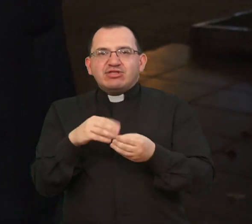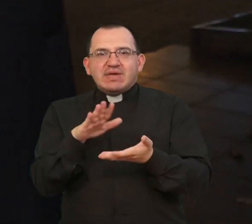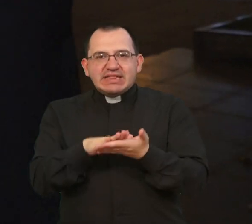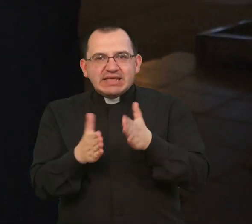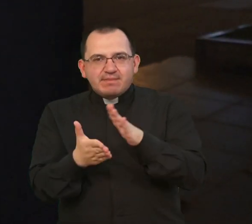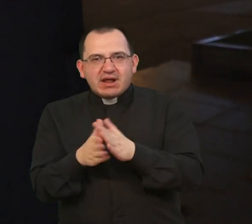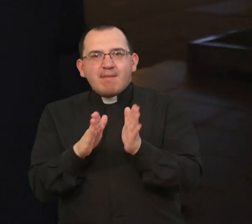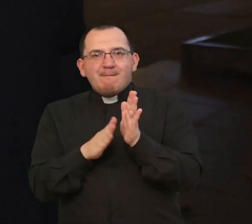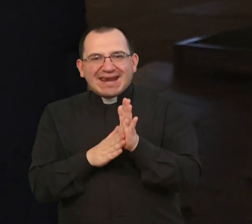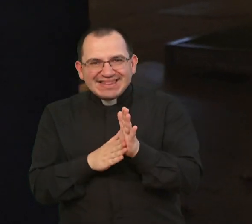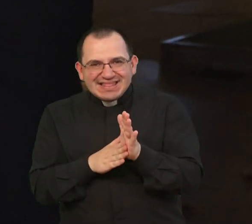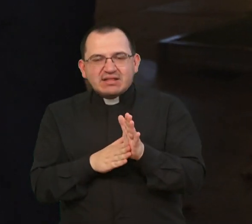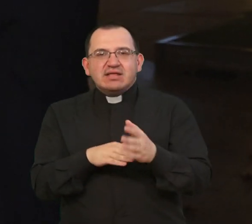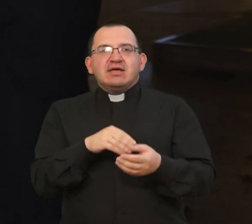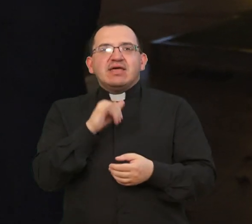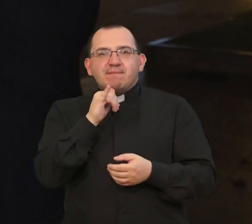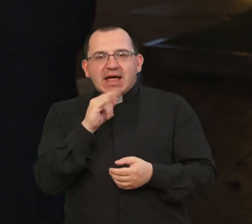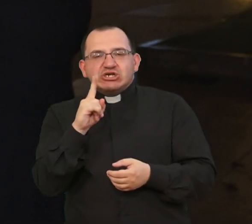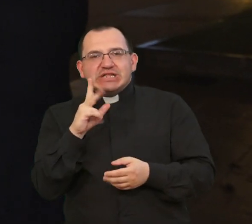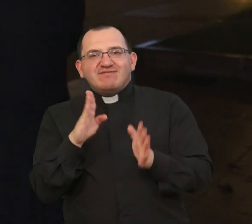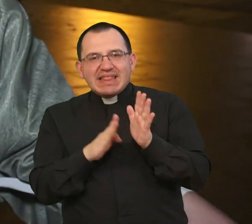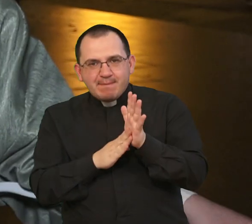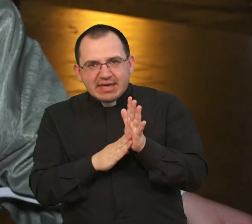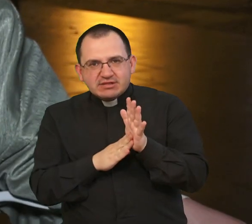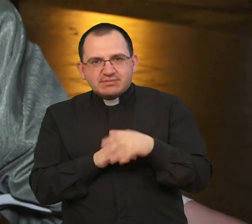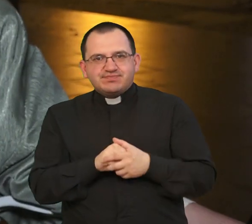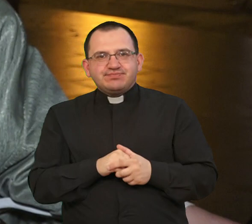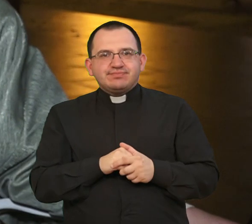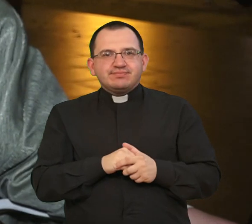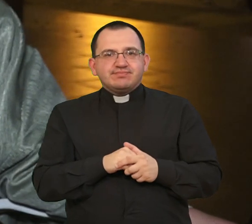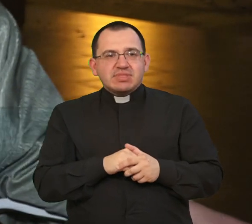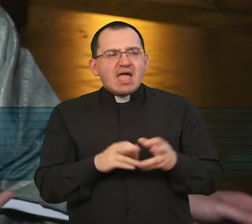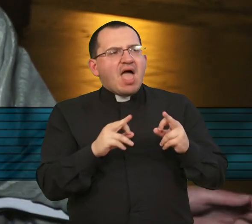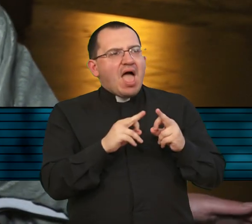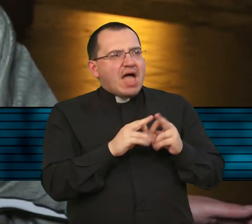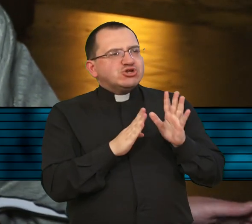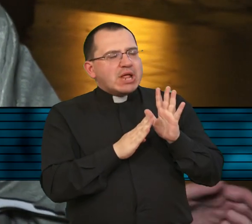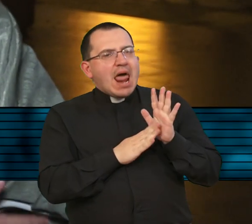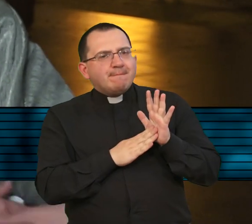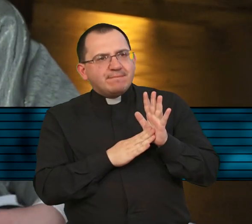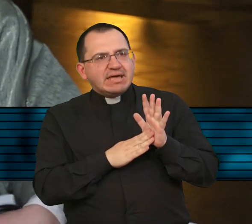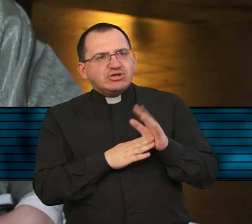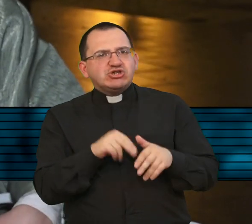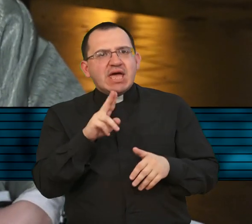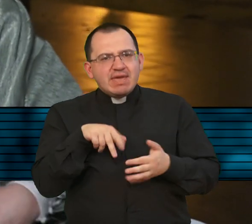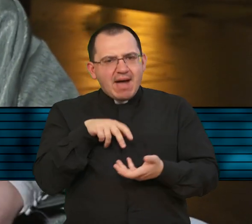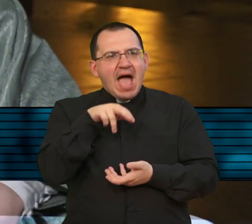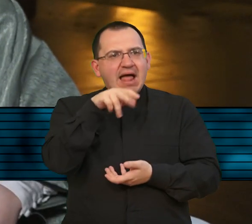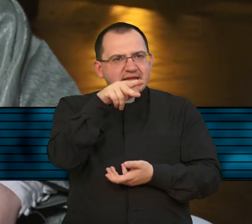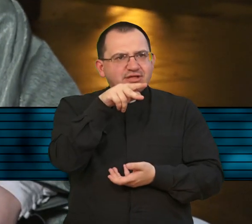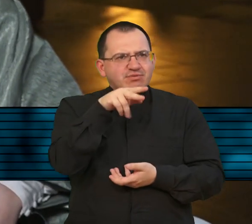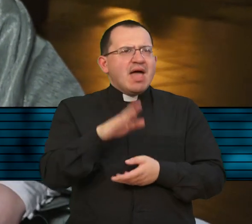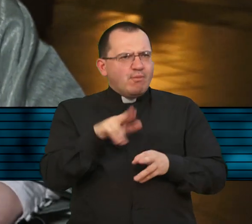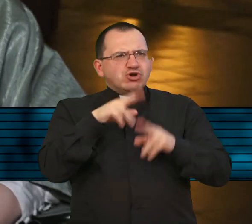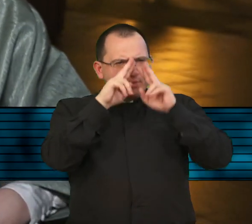par Martin i blaženi Ivan Merz. S obzirom da Anđela Merići ima svoje ljestve koje se u